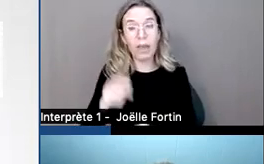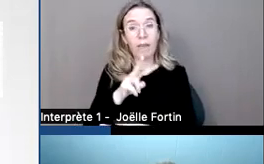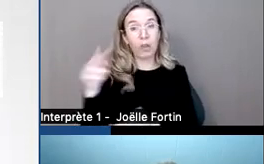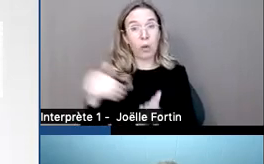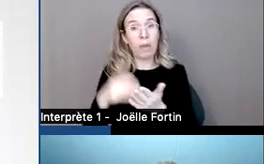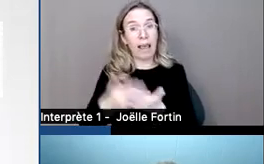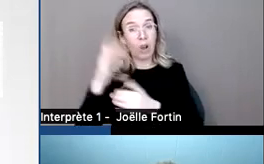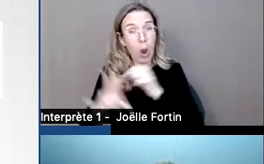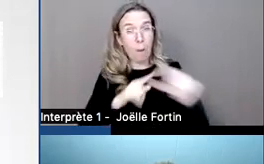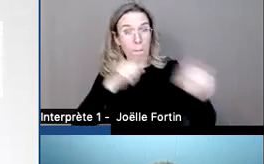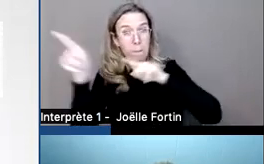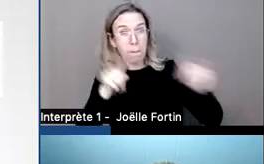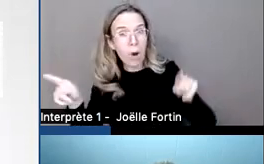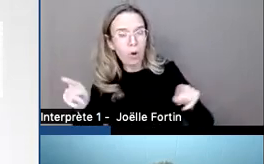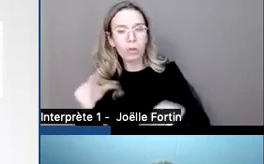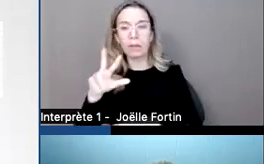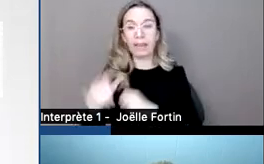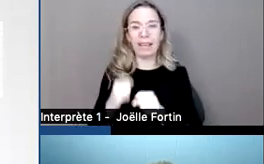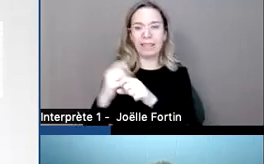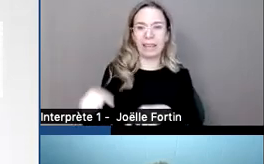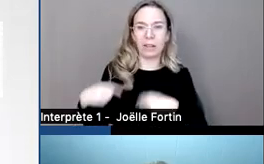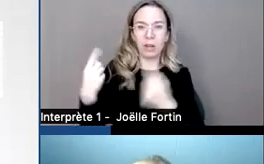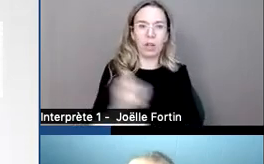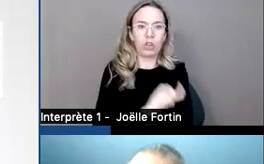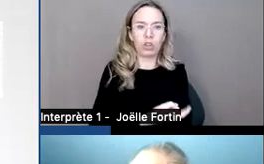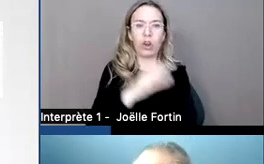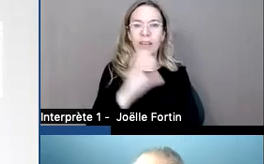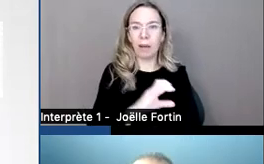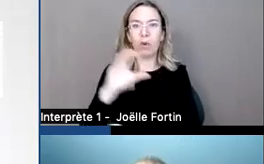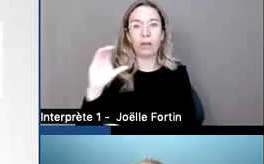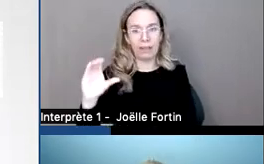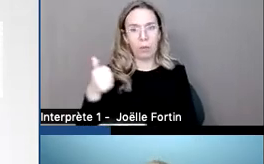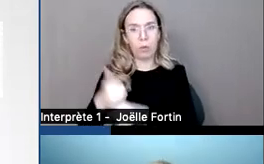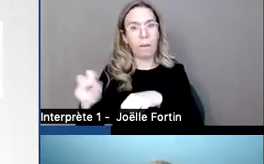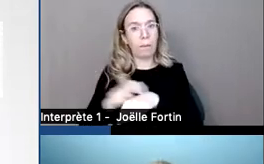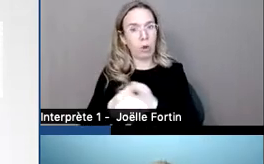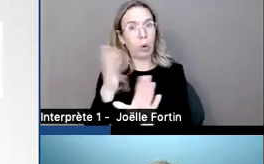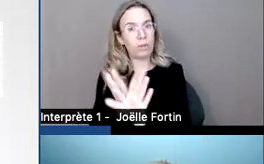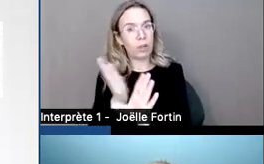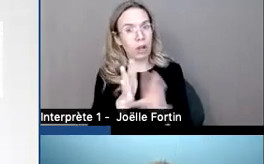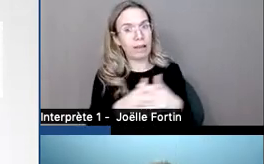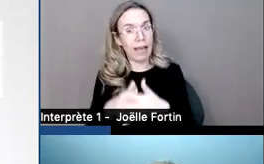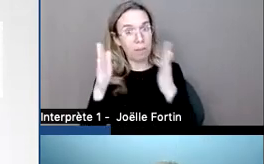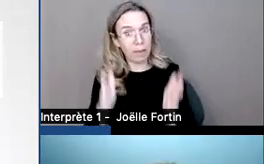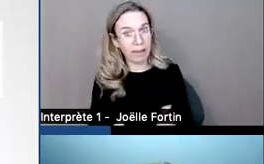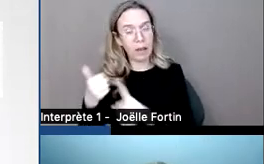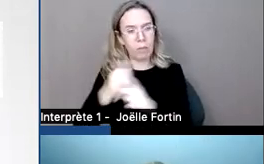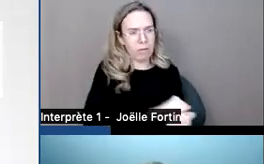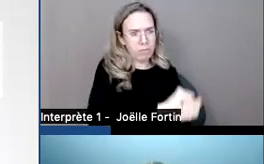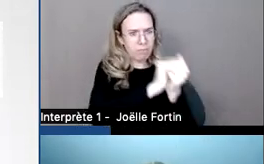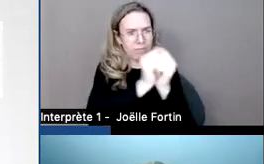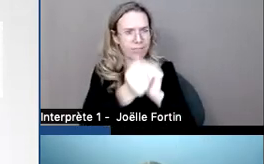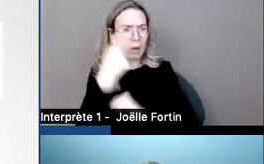monde. Et il y a 35 ans, Dr. Cameron Camp, neuropsychologue américain, l'a adapté pour